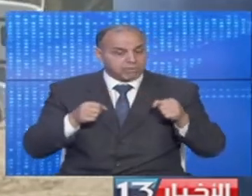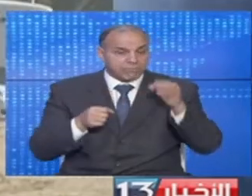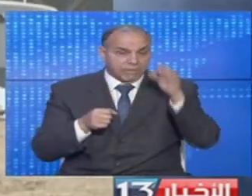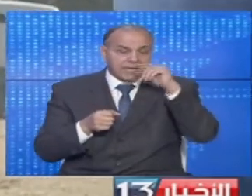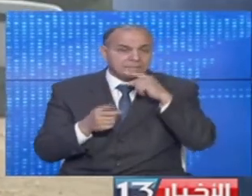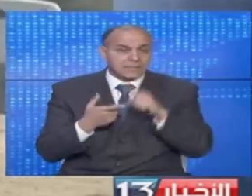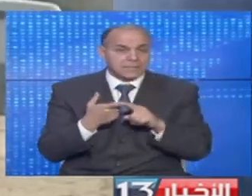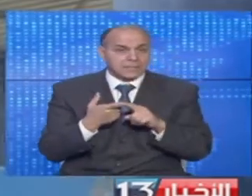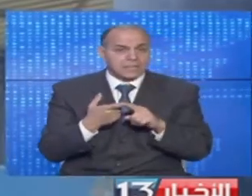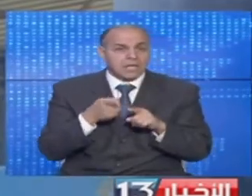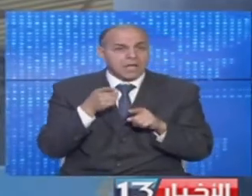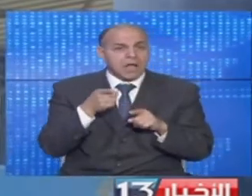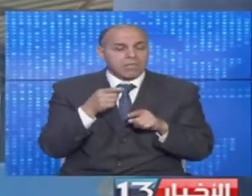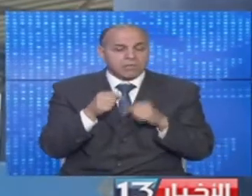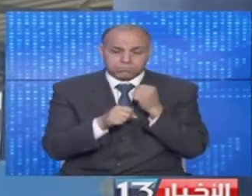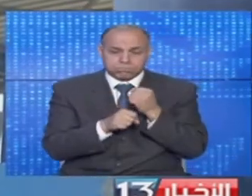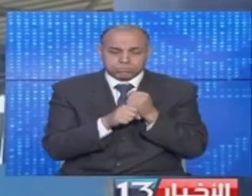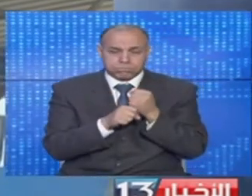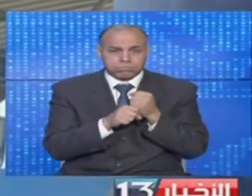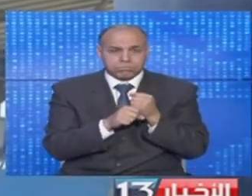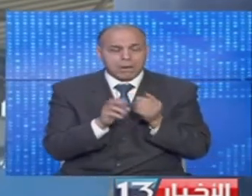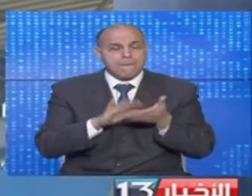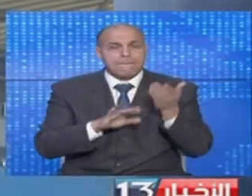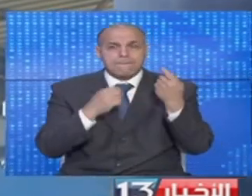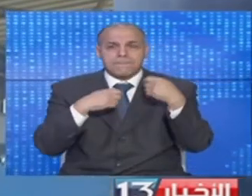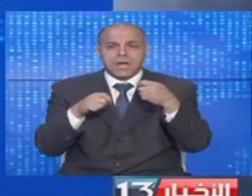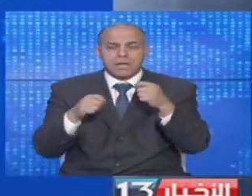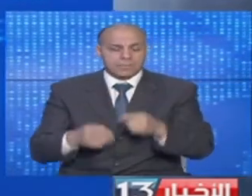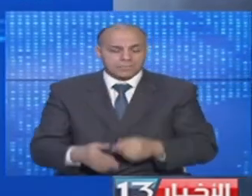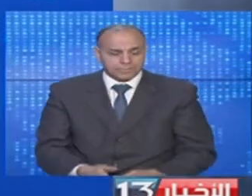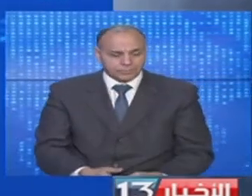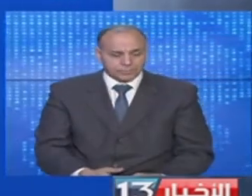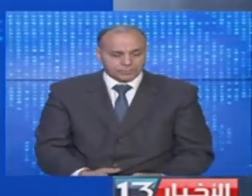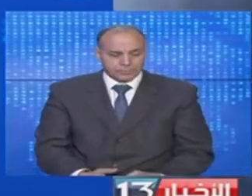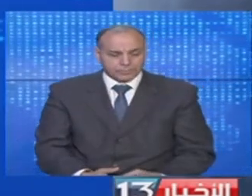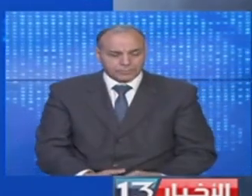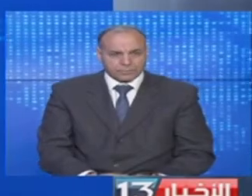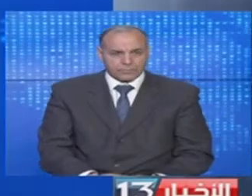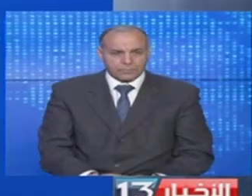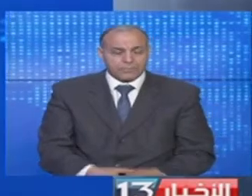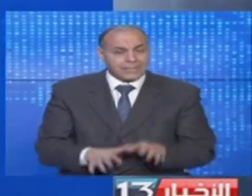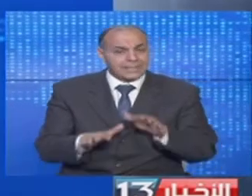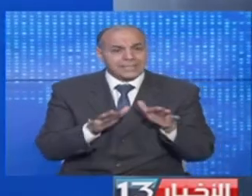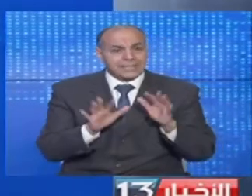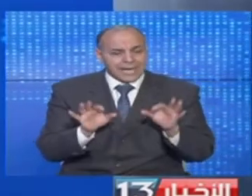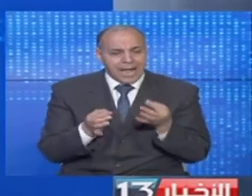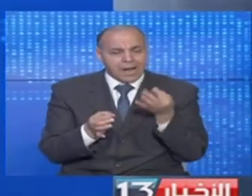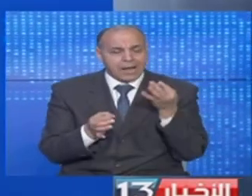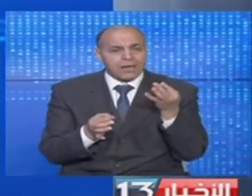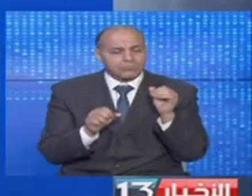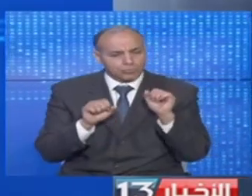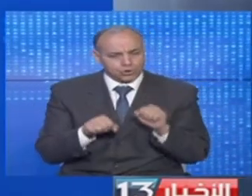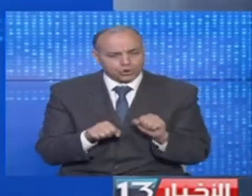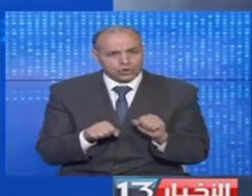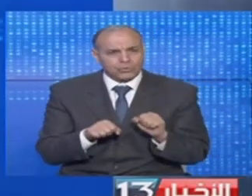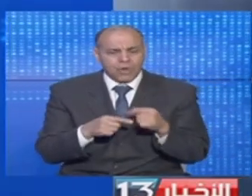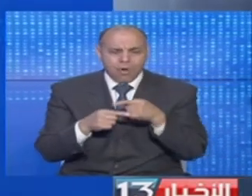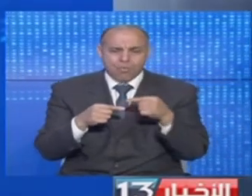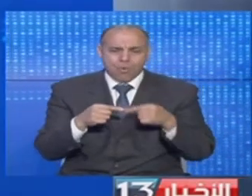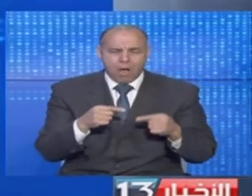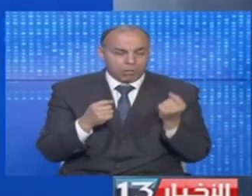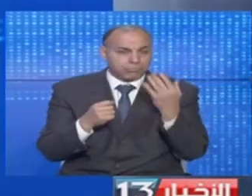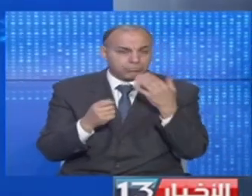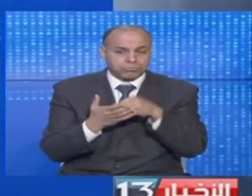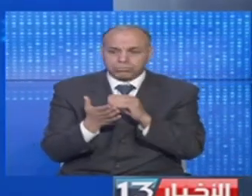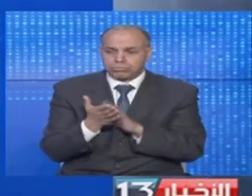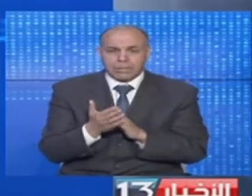التي توجه إنتاجها نحو التصدير. سعيا إلى إيجاد حلول ممكنة لسد النقص